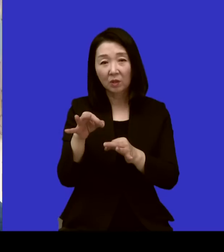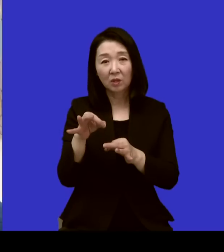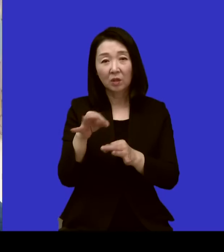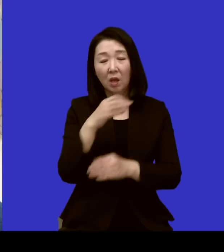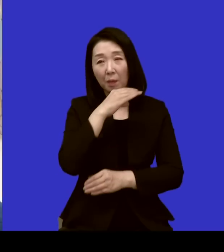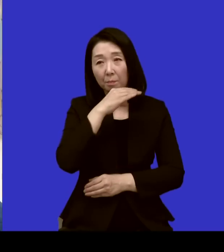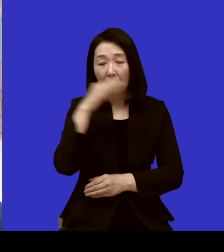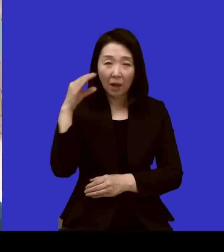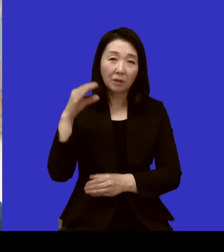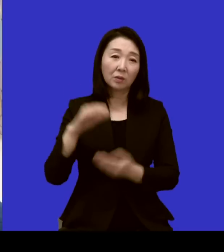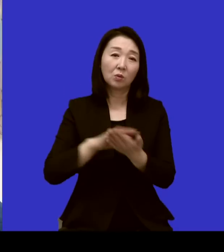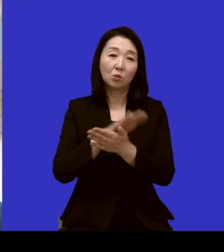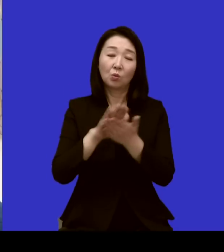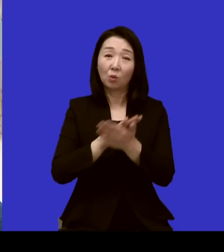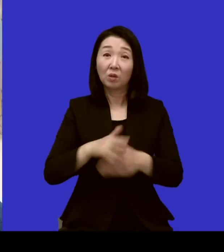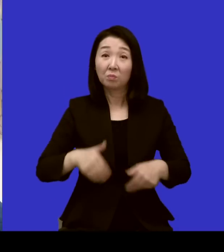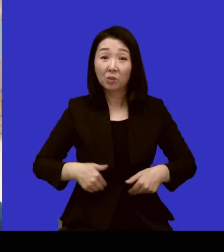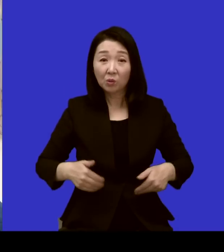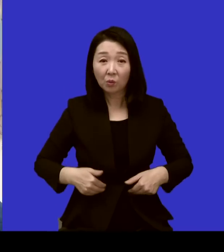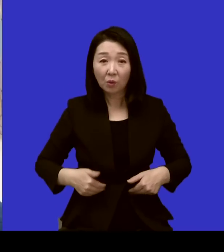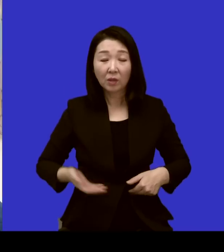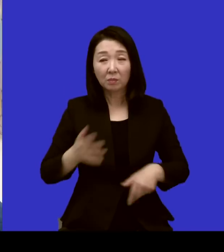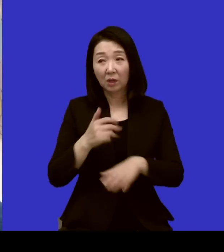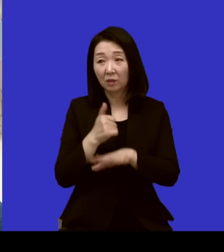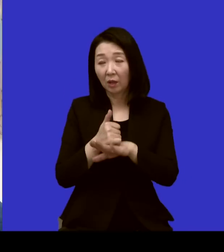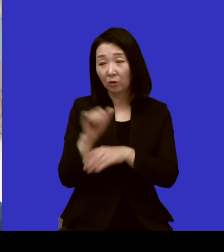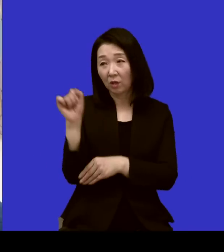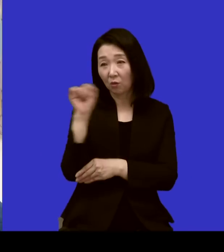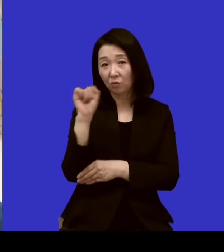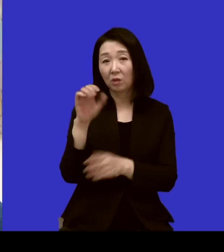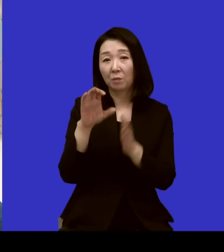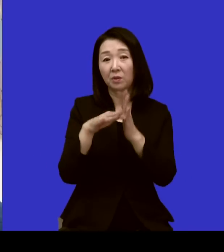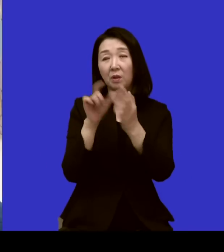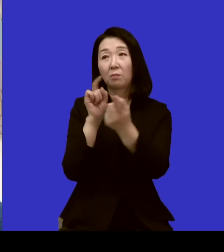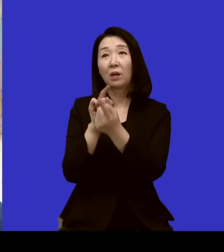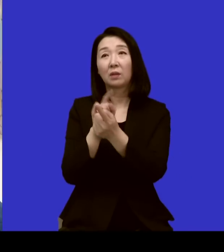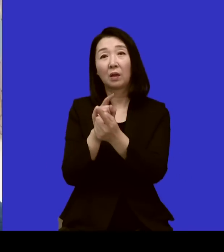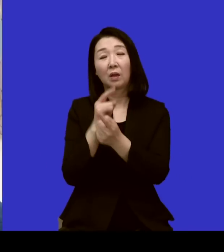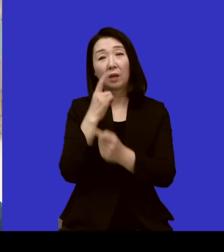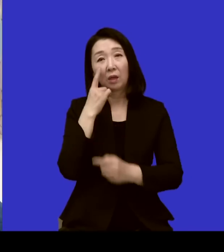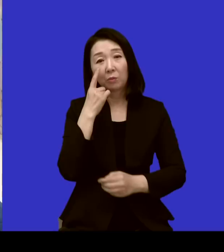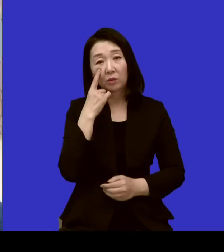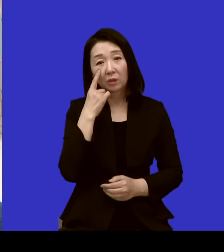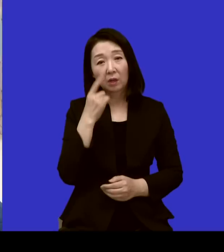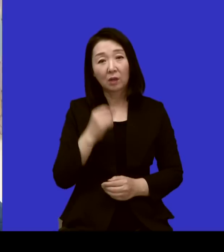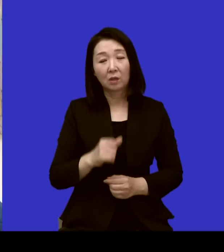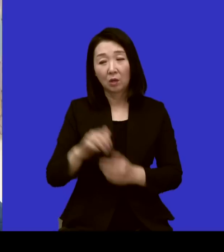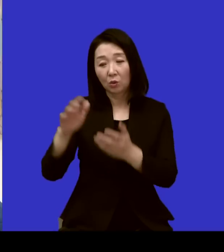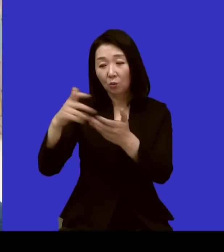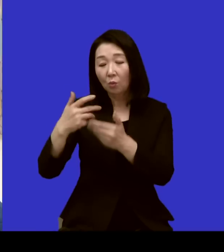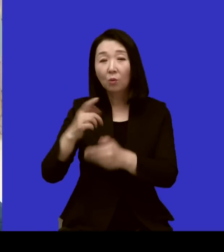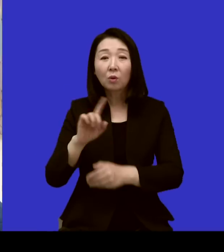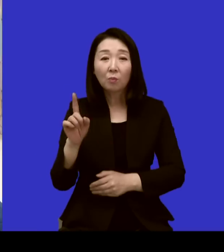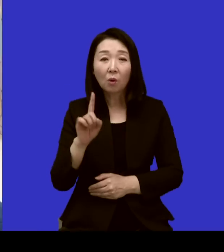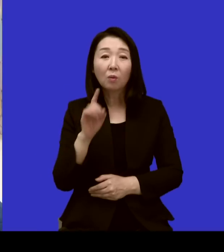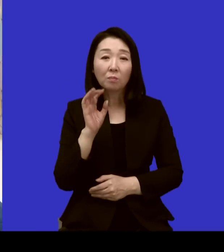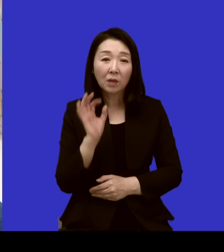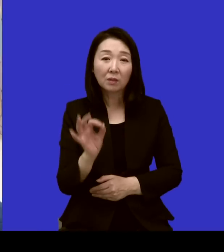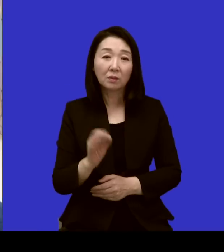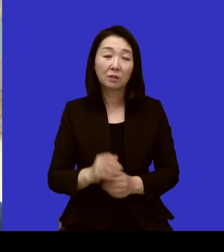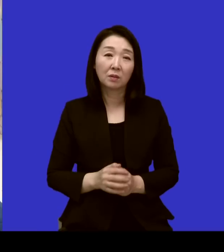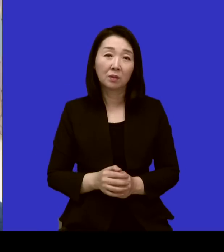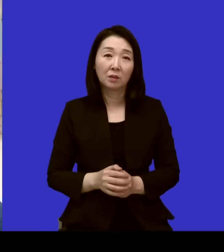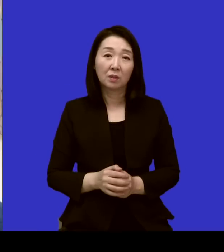예. 이 아이들이 나중에 제가 이제 운전을 하면서 예. 만나게 되니까 예. 어떤 일들로 돈을 벌게 되는지 예, 예. 봤더니